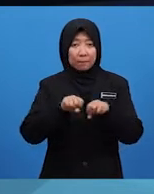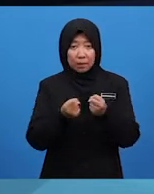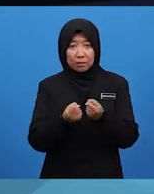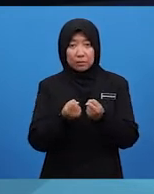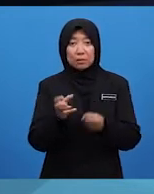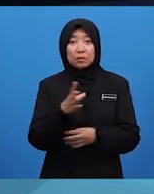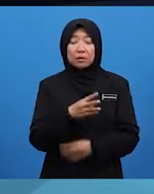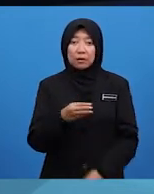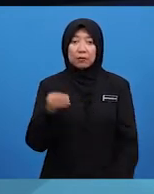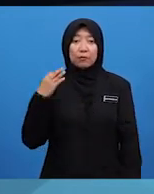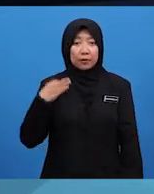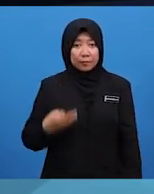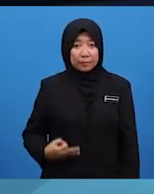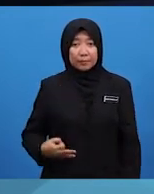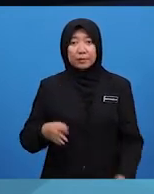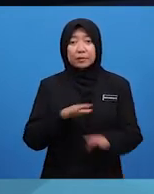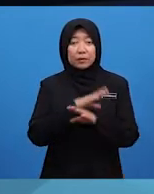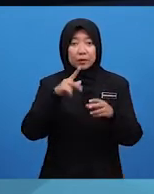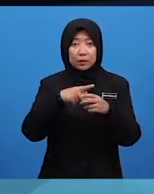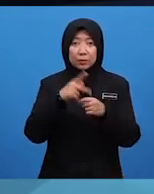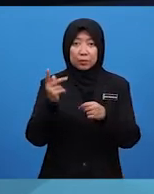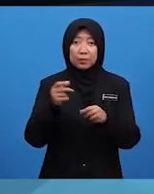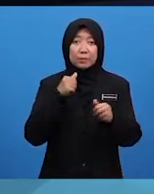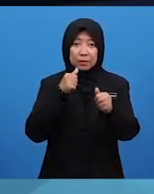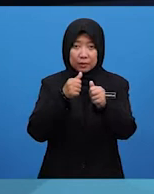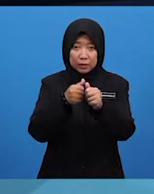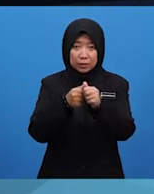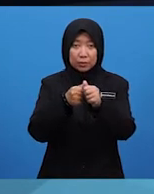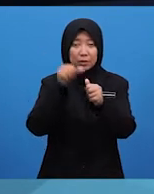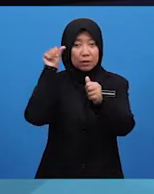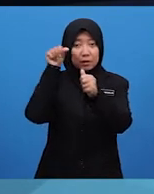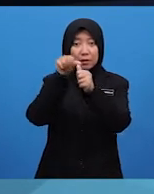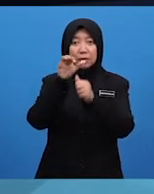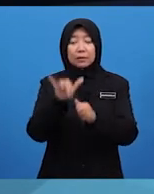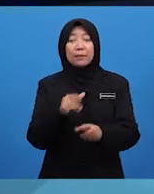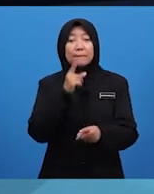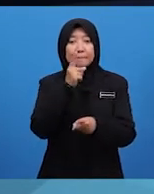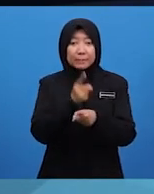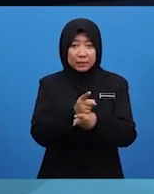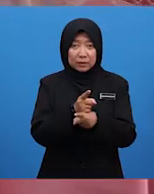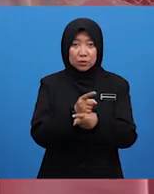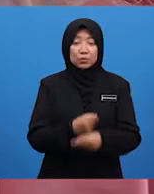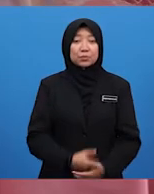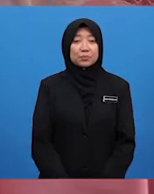patah dan fabrik tidak keluar mengikut arah yang betul.